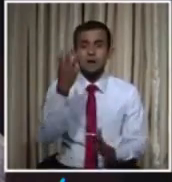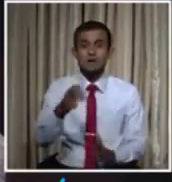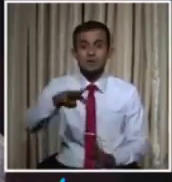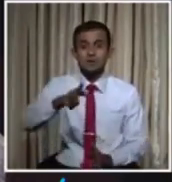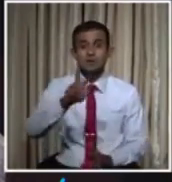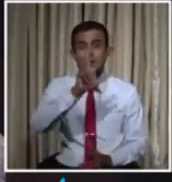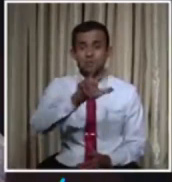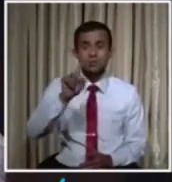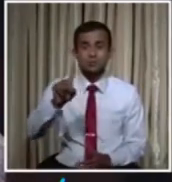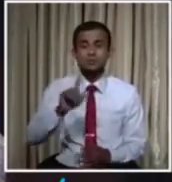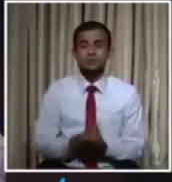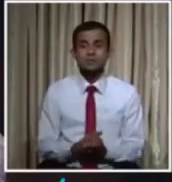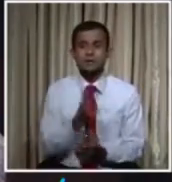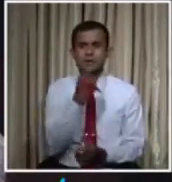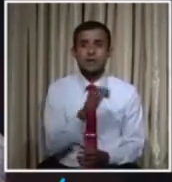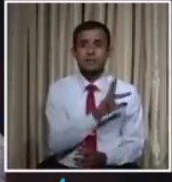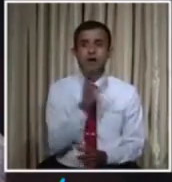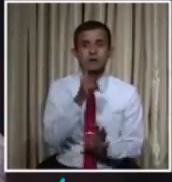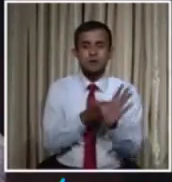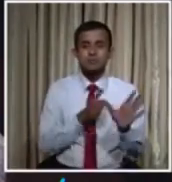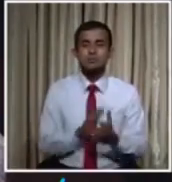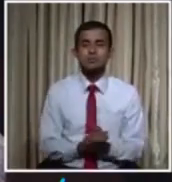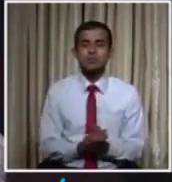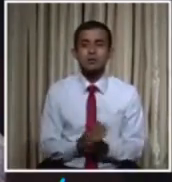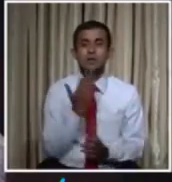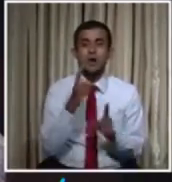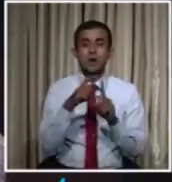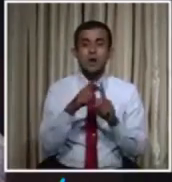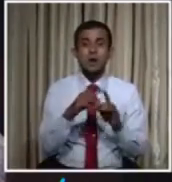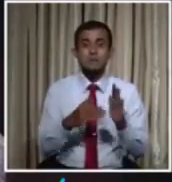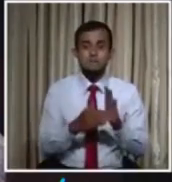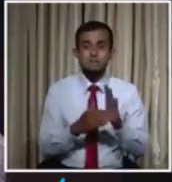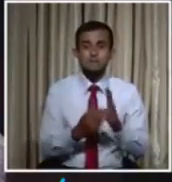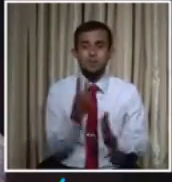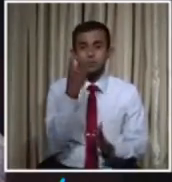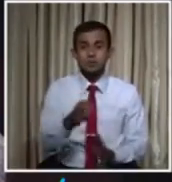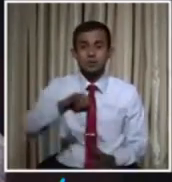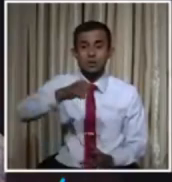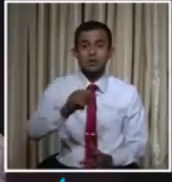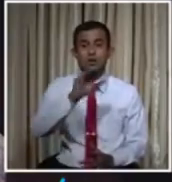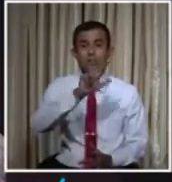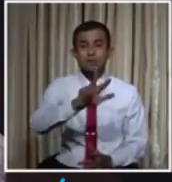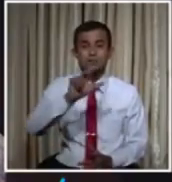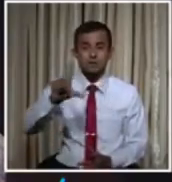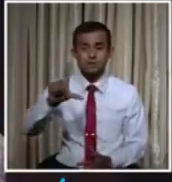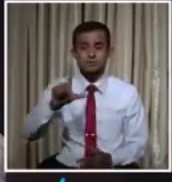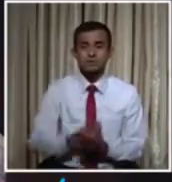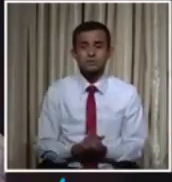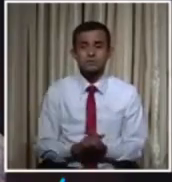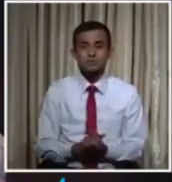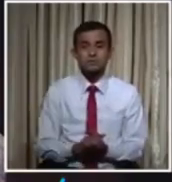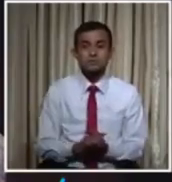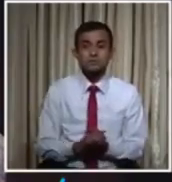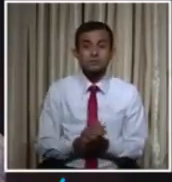4381ක් 2019 ගත්තොත් ඇමරිකානු ඩොලර් මිලියන 3687ක් මේ